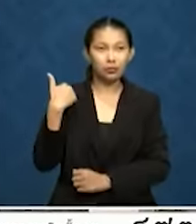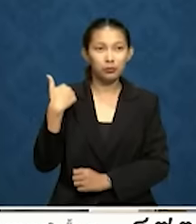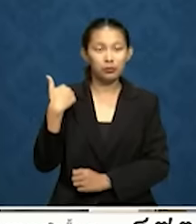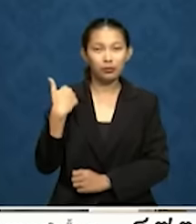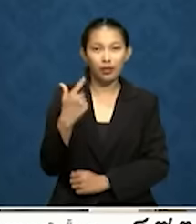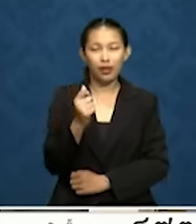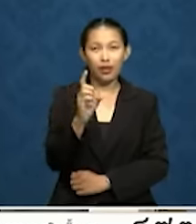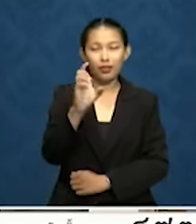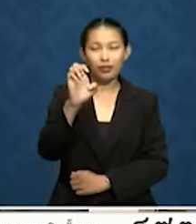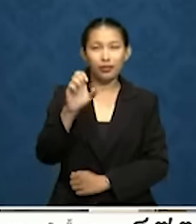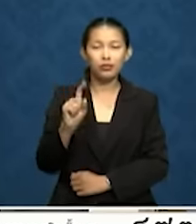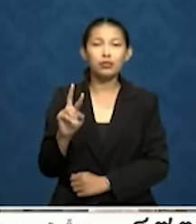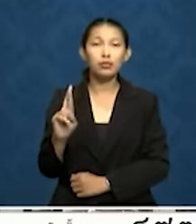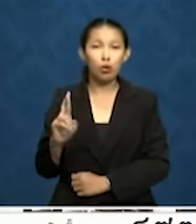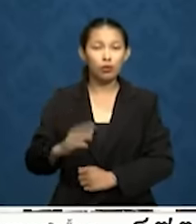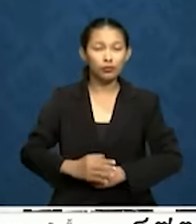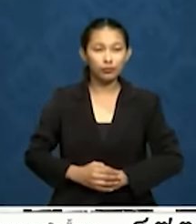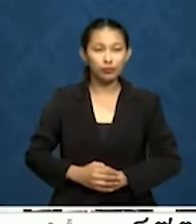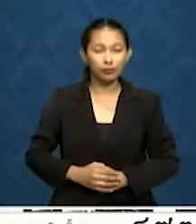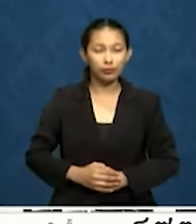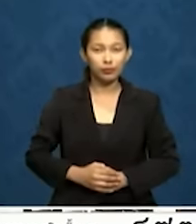านอดิศรก่อนครับ